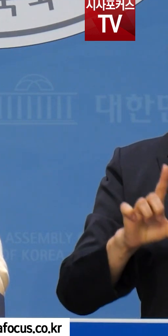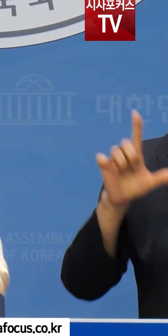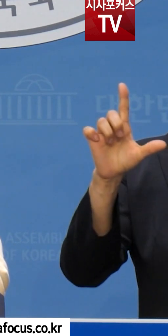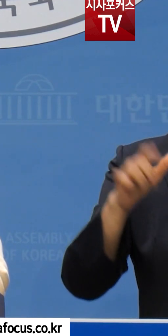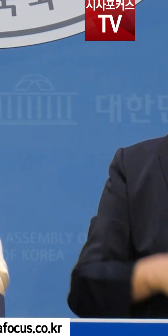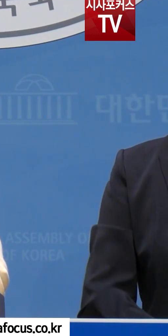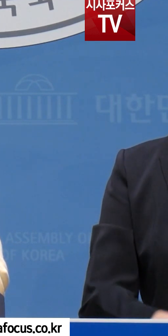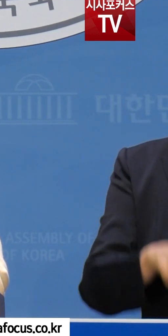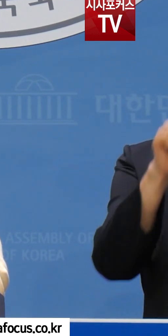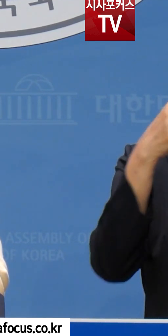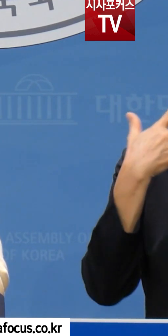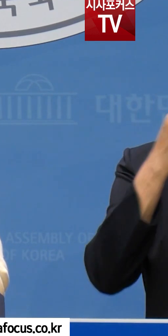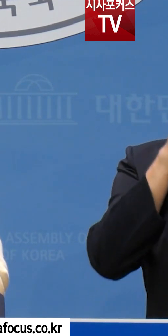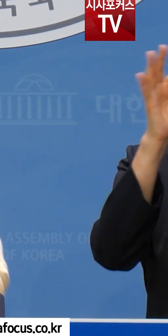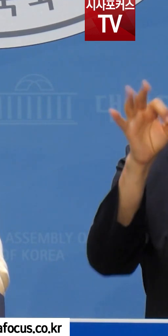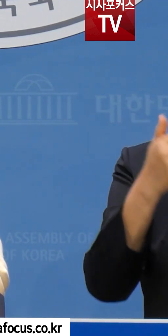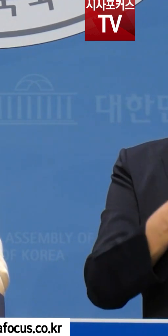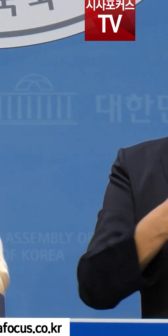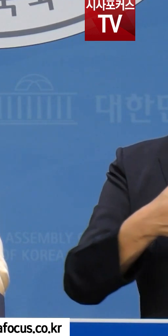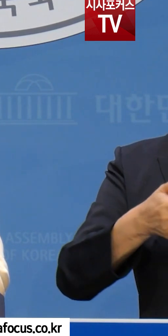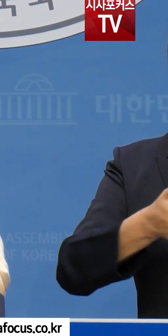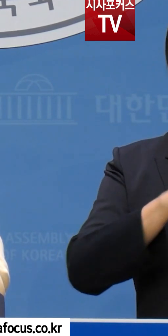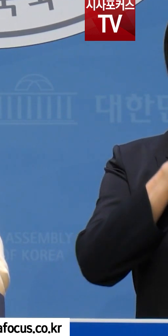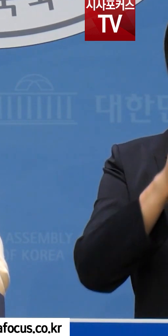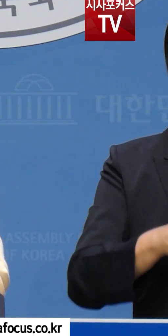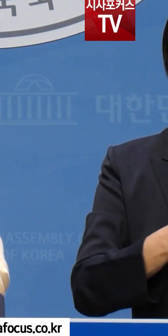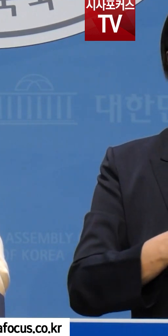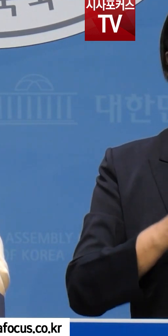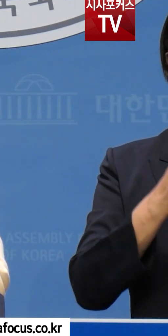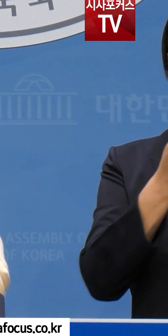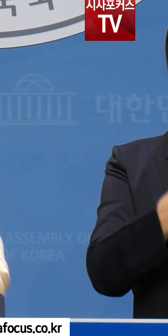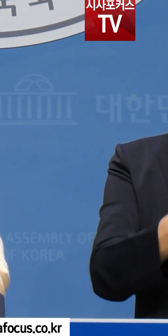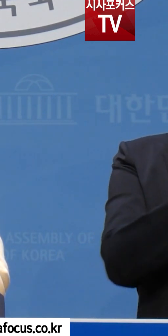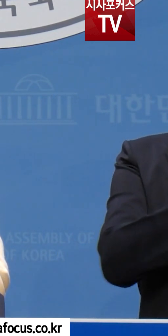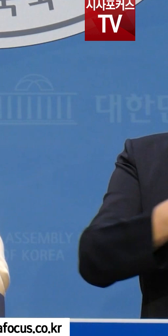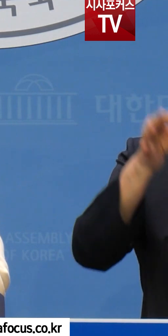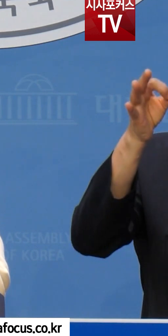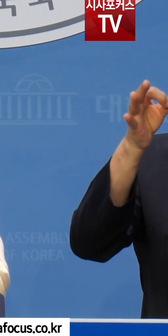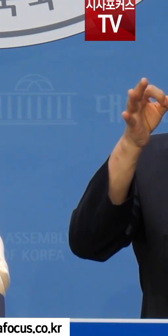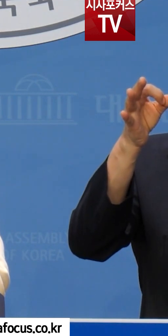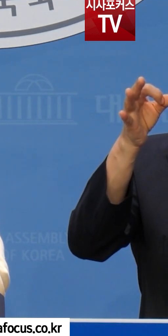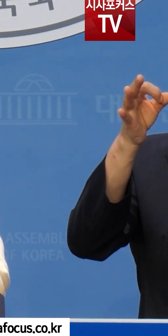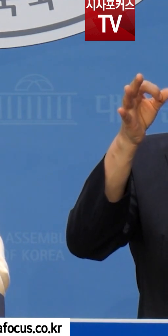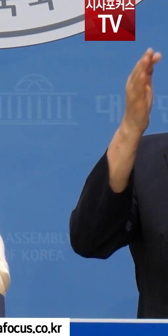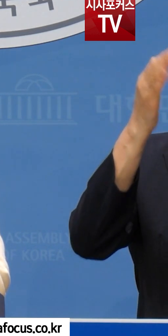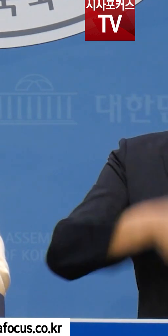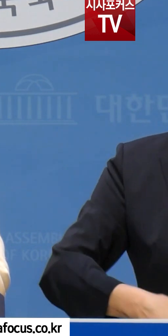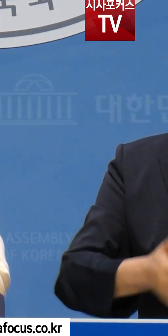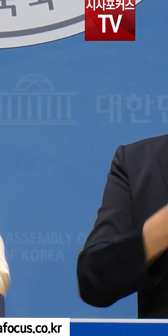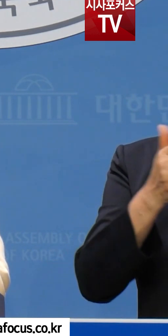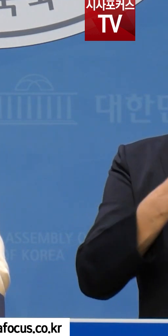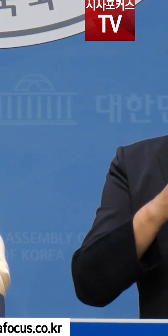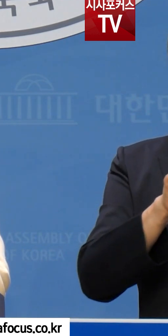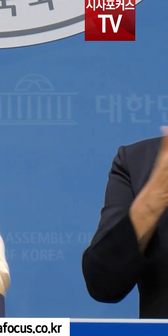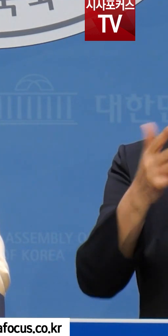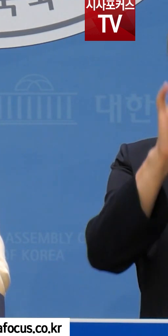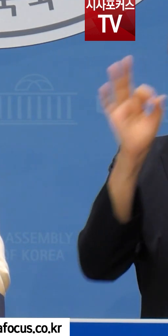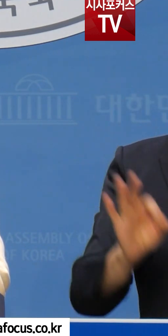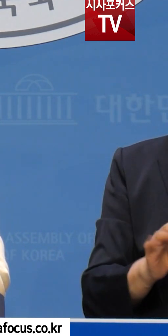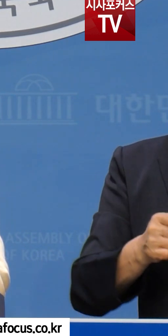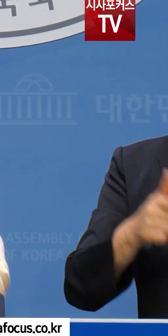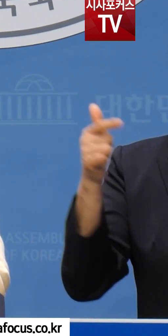2024년 정부 예산안을 수립하면서 물가 인상률에도 미치지 못하는